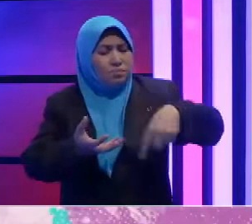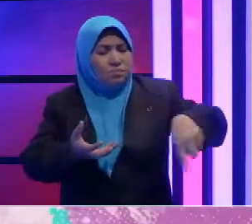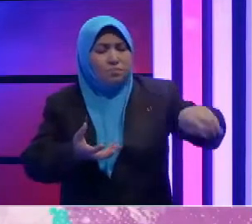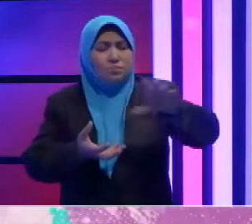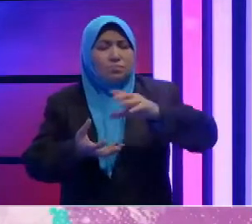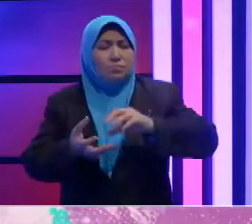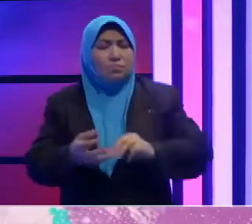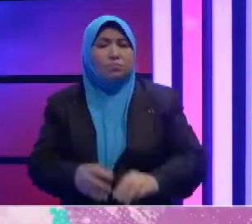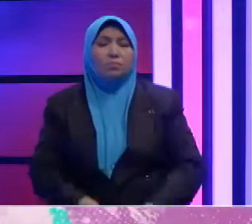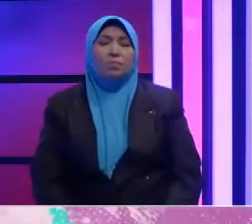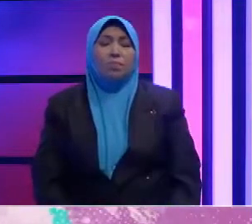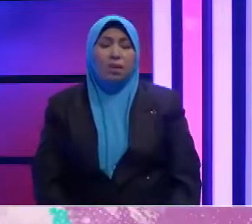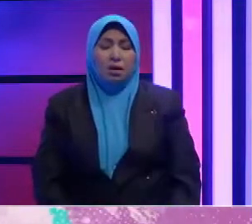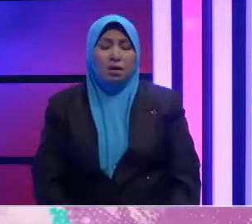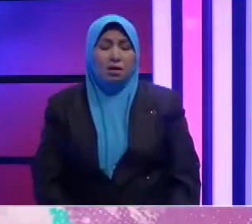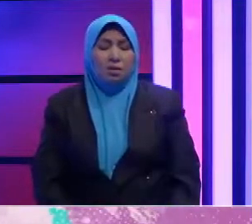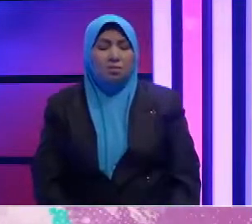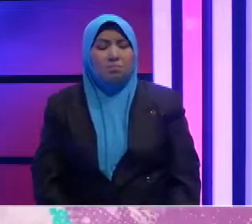دمرناهم